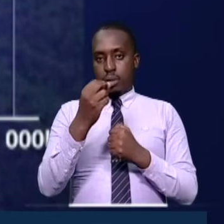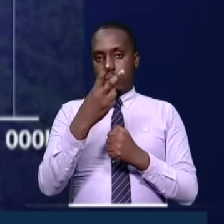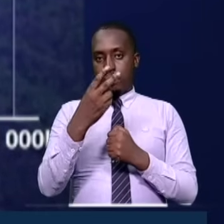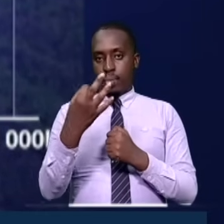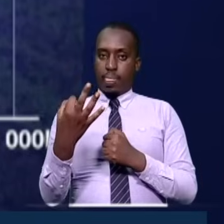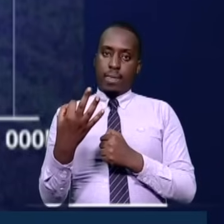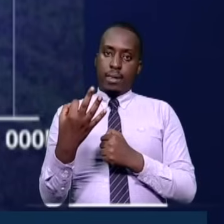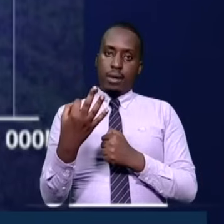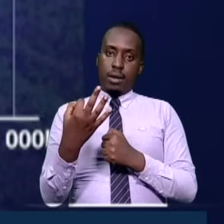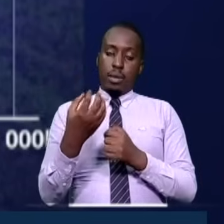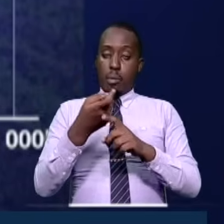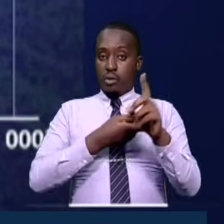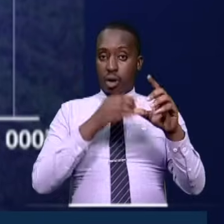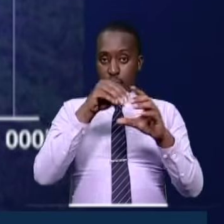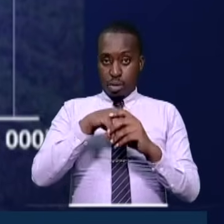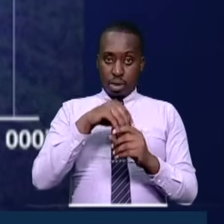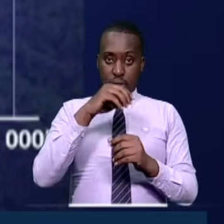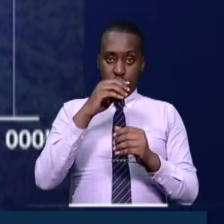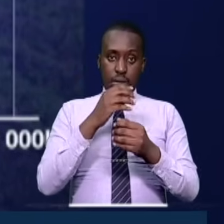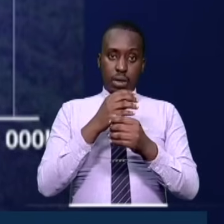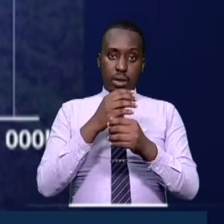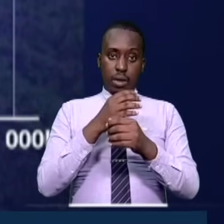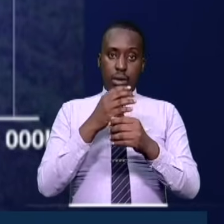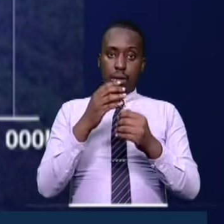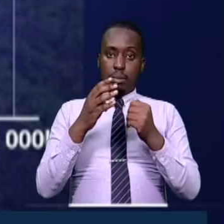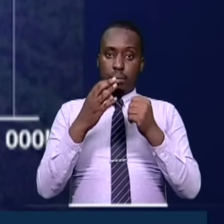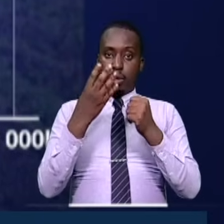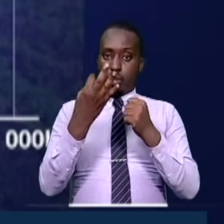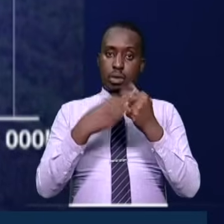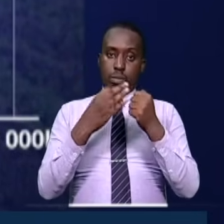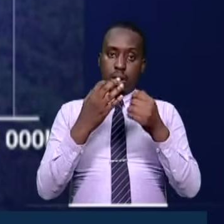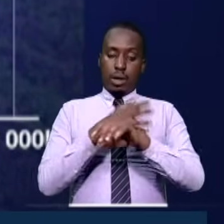2022-2023 buvuye ku 48,000 muri